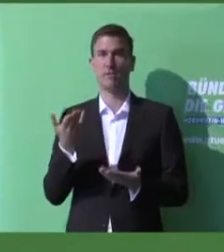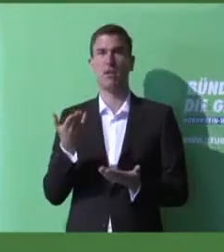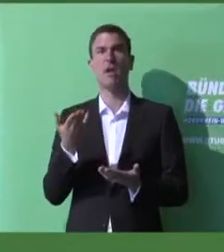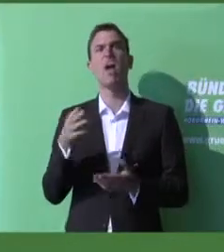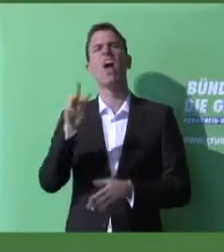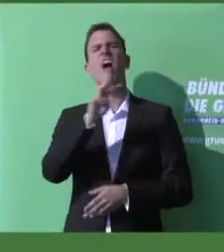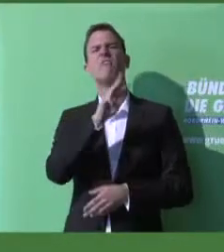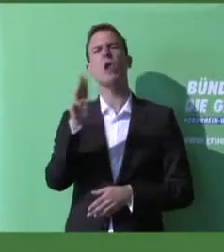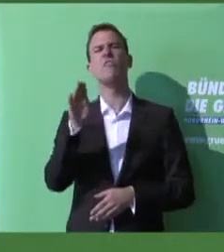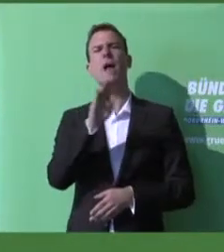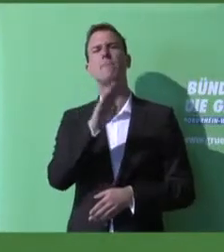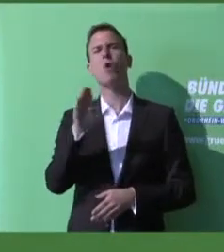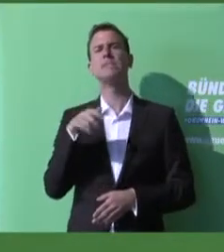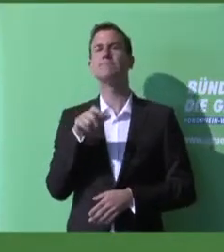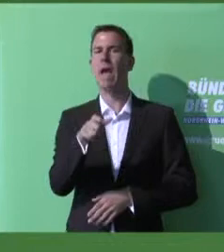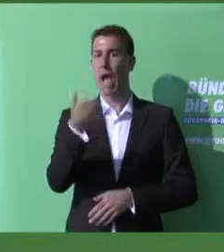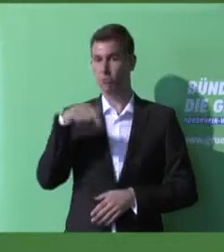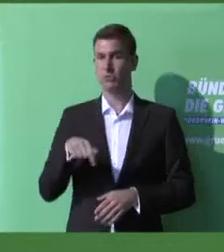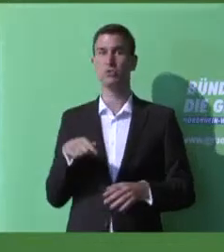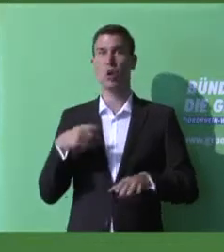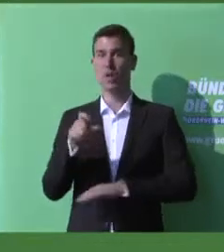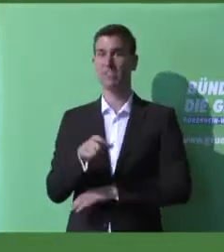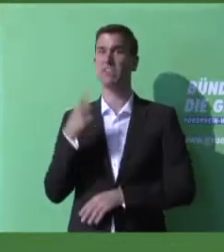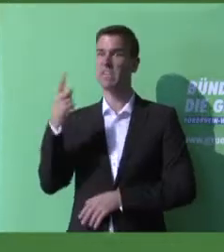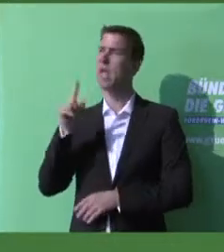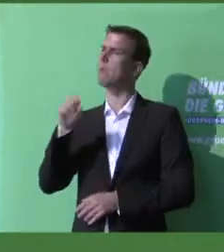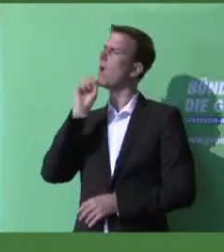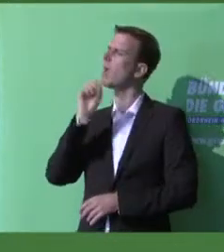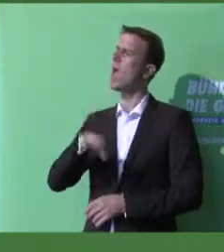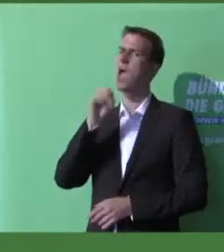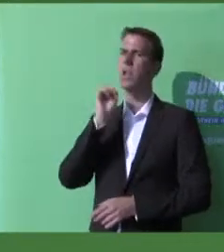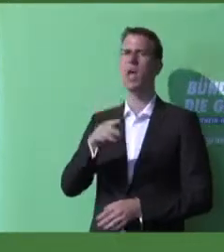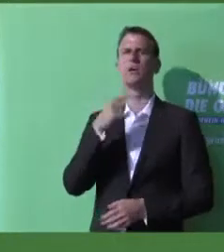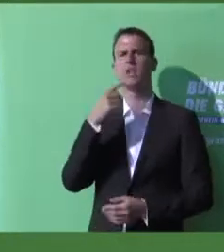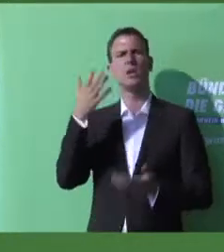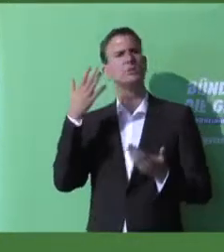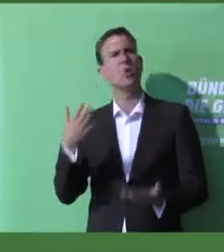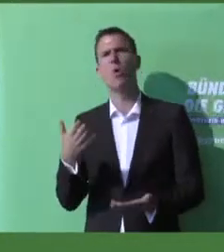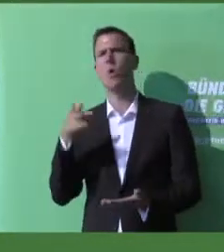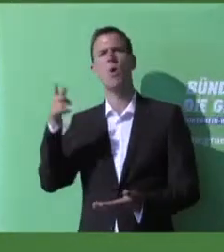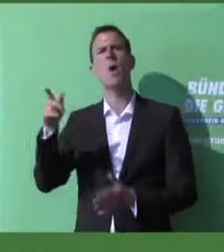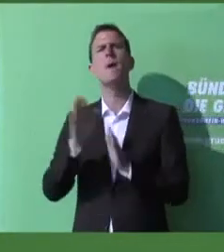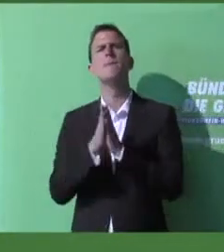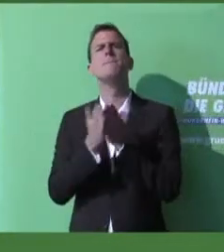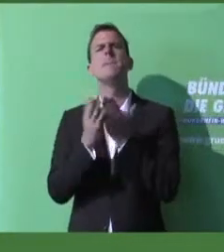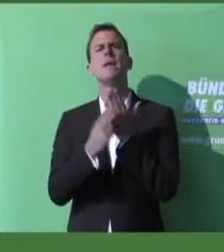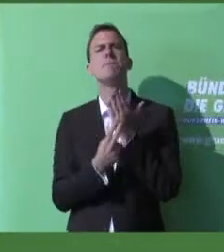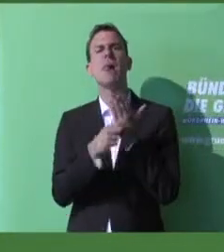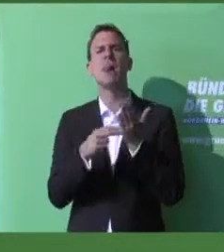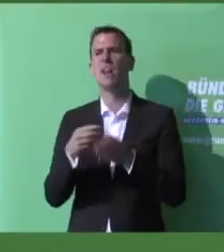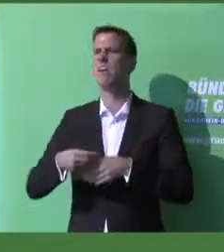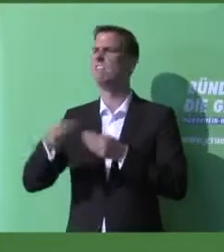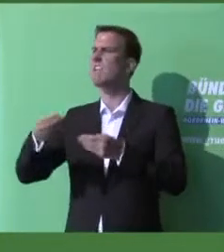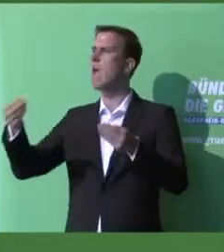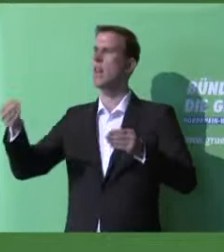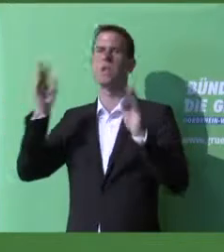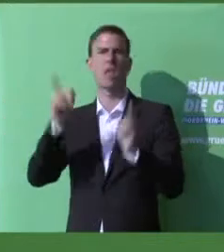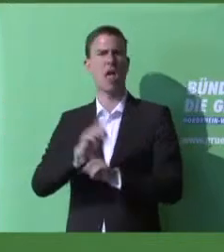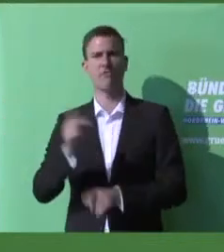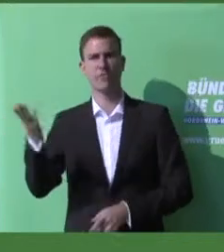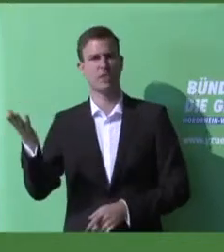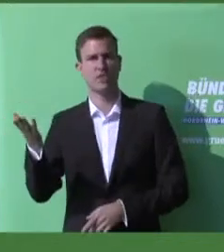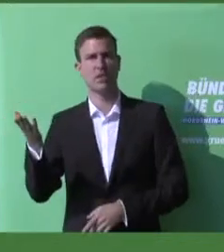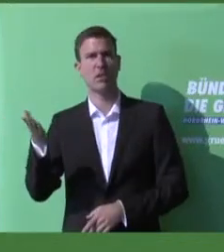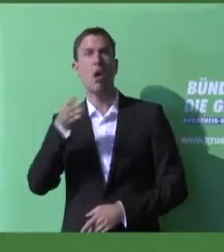Wolfgang Bosbach hier aus Nordrhein-Westfalen gern, man dürfe dort keine Bibeln verteilen. Auch dort gilt